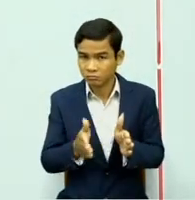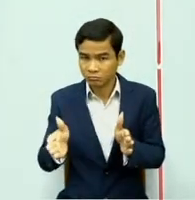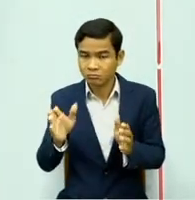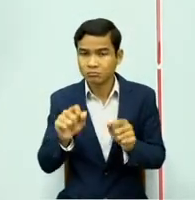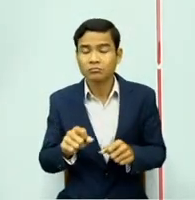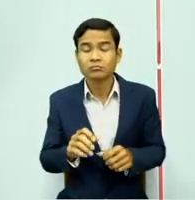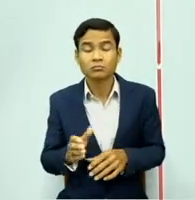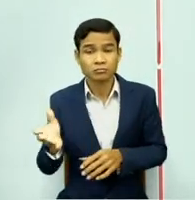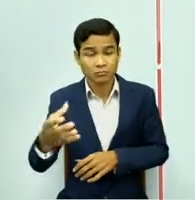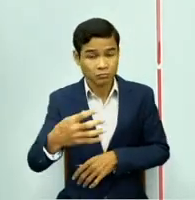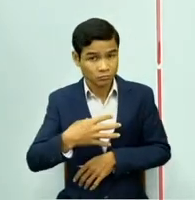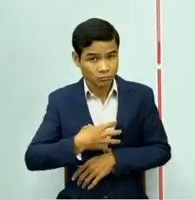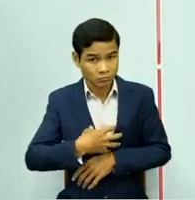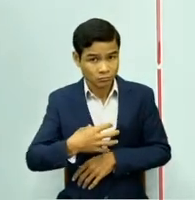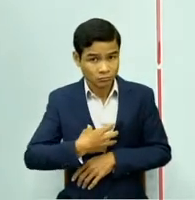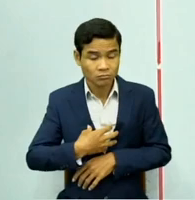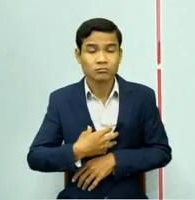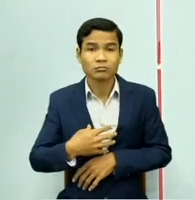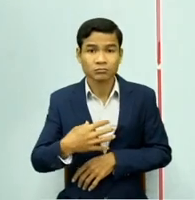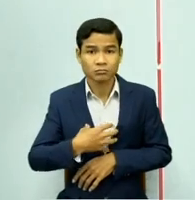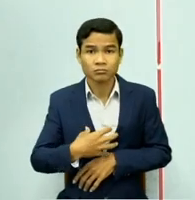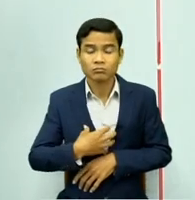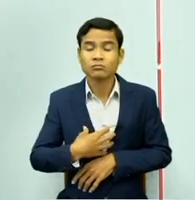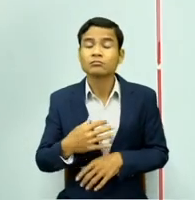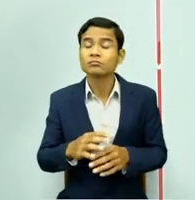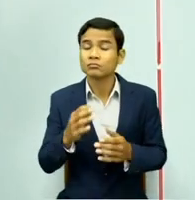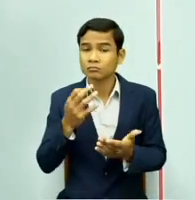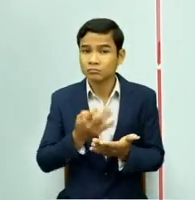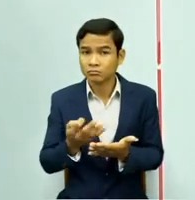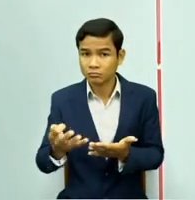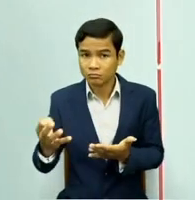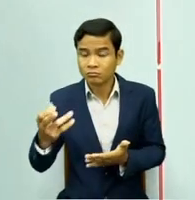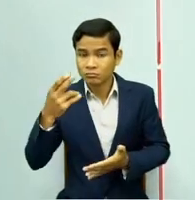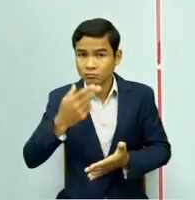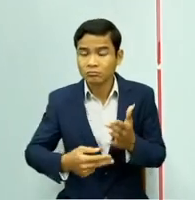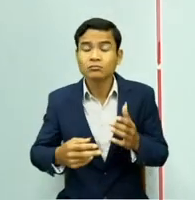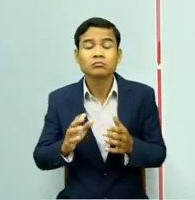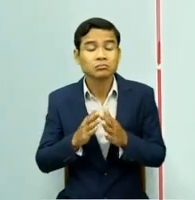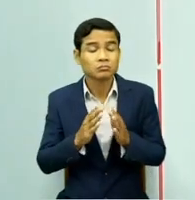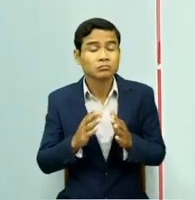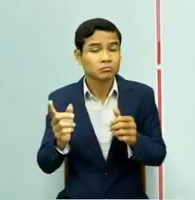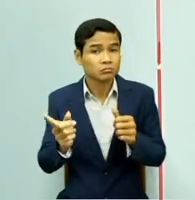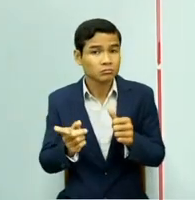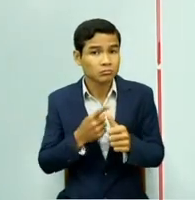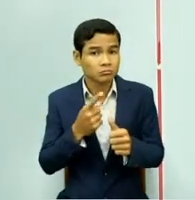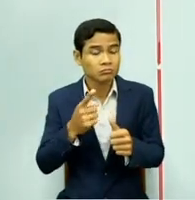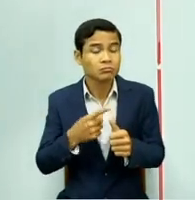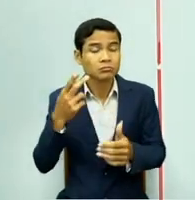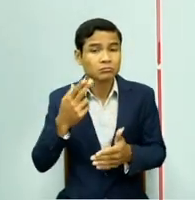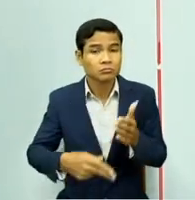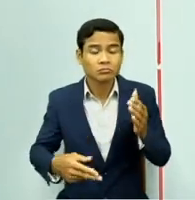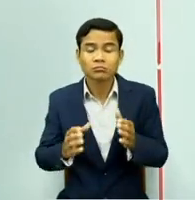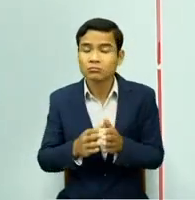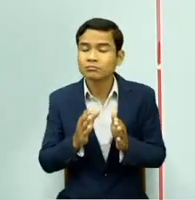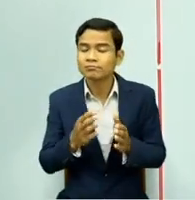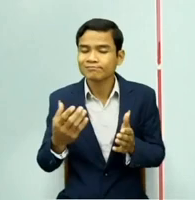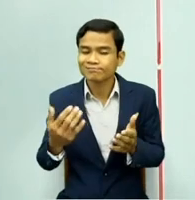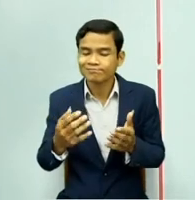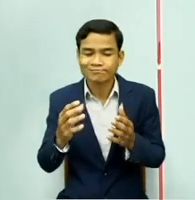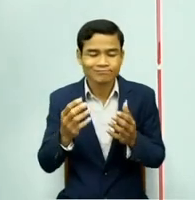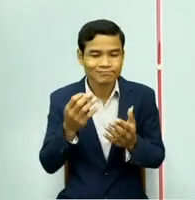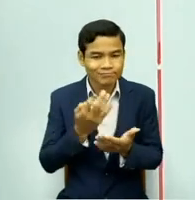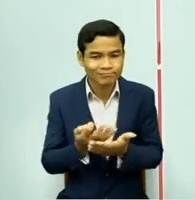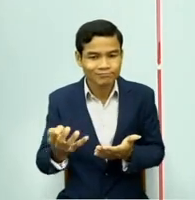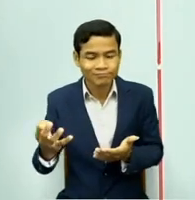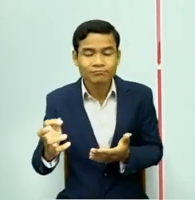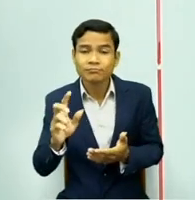ចាអញ្ចឹងកូនចង់ដឹងថាអ្នកគ្រូនឹងយករូបយកវត្ថុអ្វីមករៀបមុនគេកូនណាកូនទាចិត្តអ្នកគ្រូមើលអ្នកគ្រូចង់យកវត្ថុមួយណាម